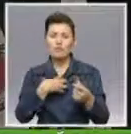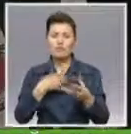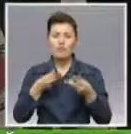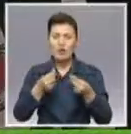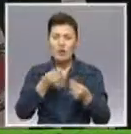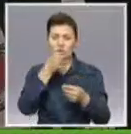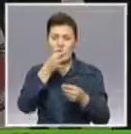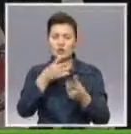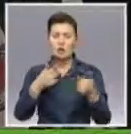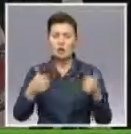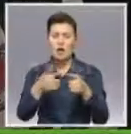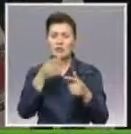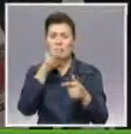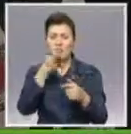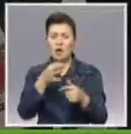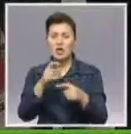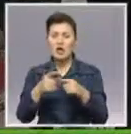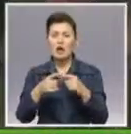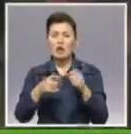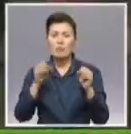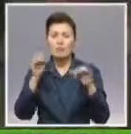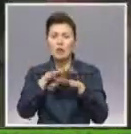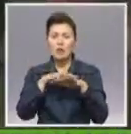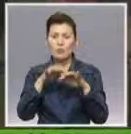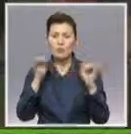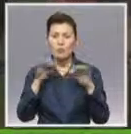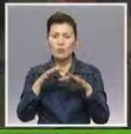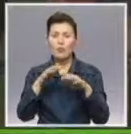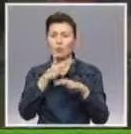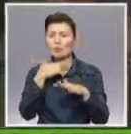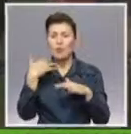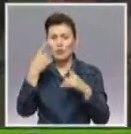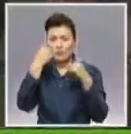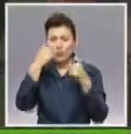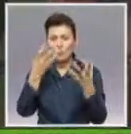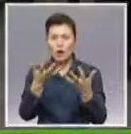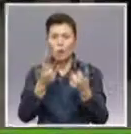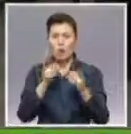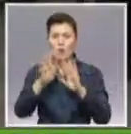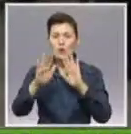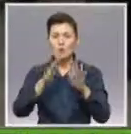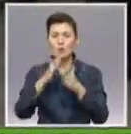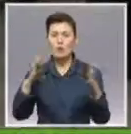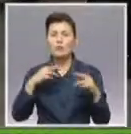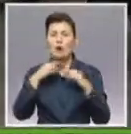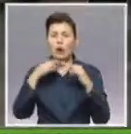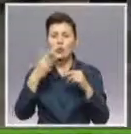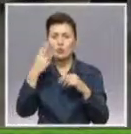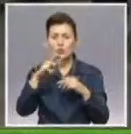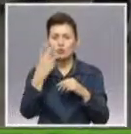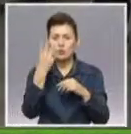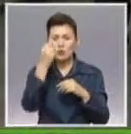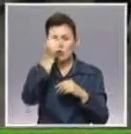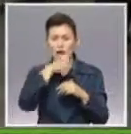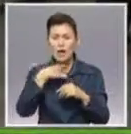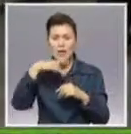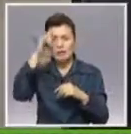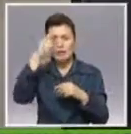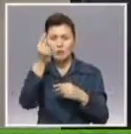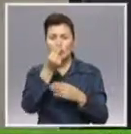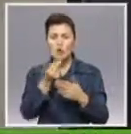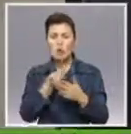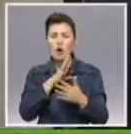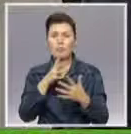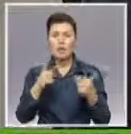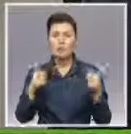көрсету. Ұйымдастырушылардың айтуынша келушілер мұнда көп мағлұматтар ала алады. Көрмеде көпшіліктің назарына 33-ші жылы Қазақстан суретшілер